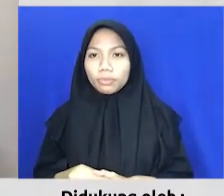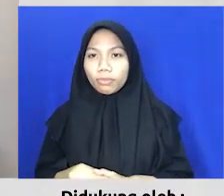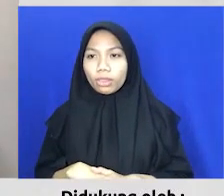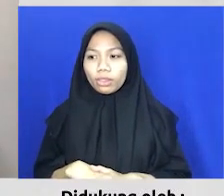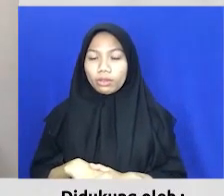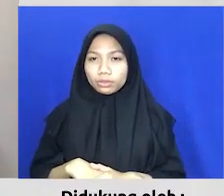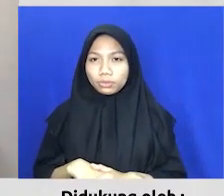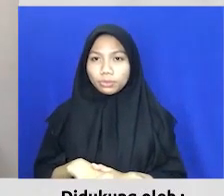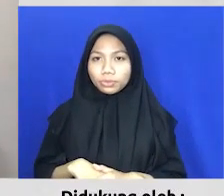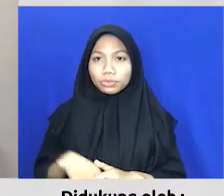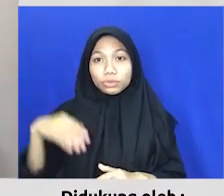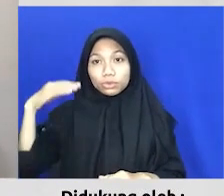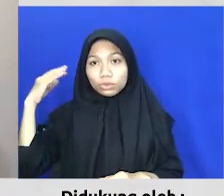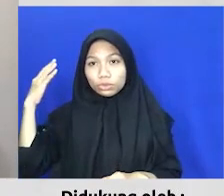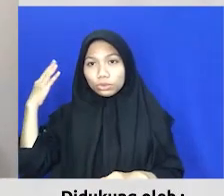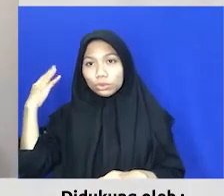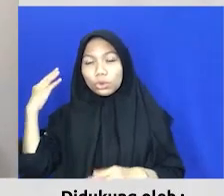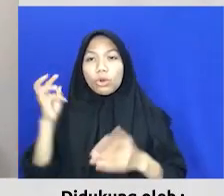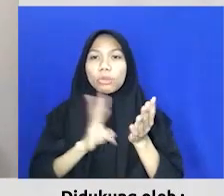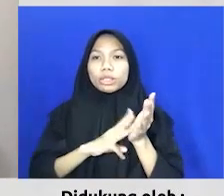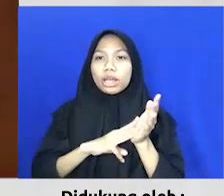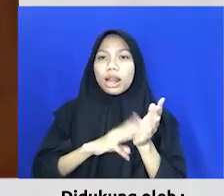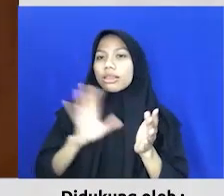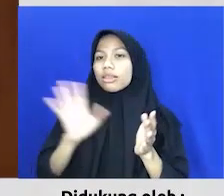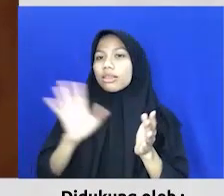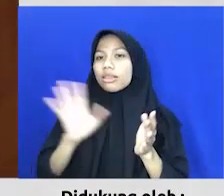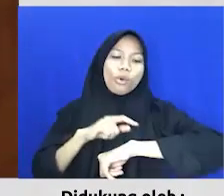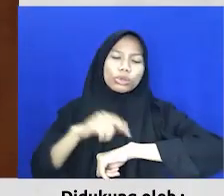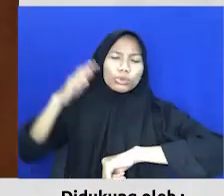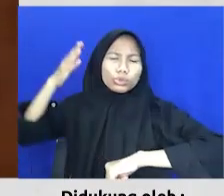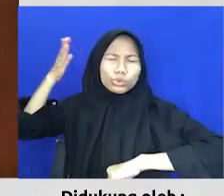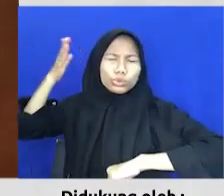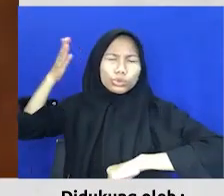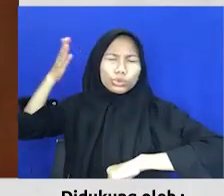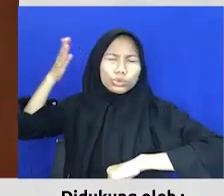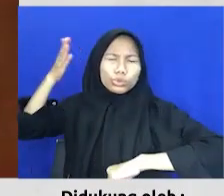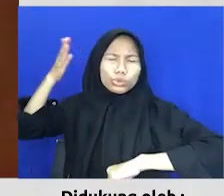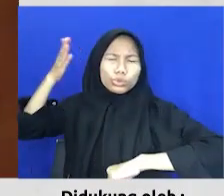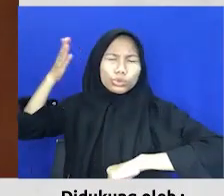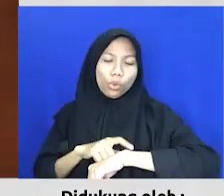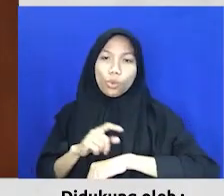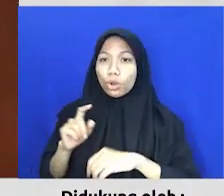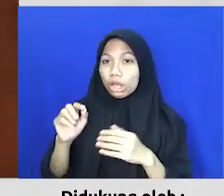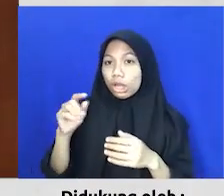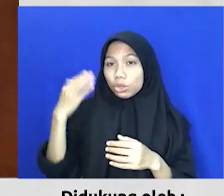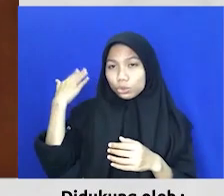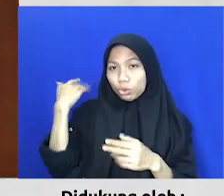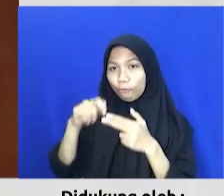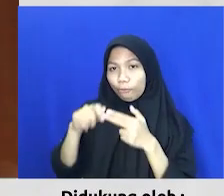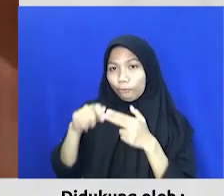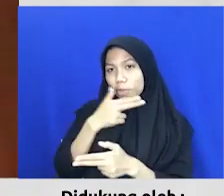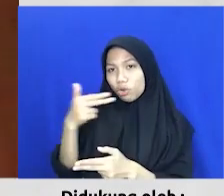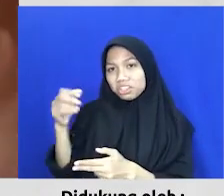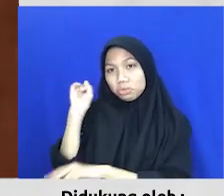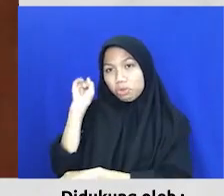Pak Usman itu pergi ke Bung Karno. Bung Karno tidak berminat. Oh itu kan film, ya kan? Bung Karno ini mempunyai, maaf